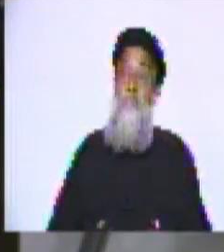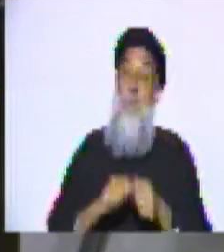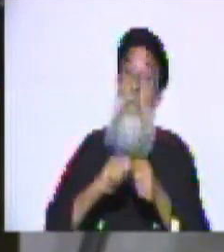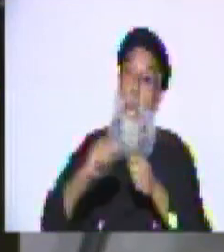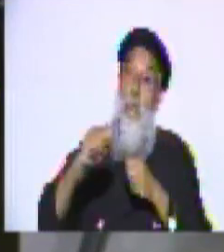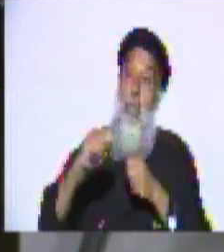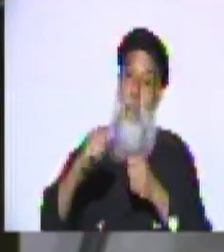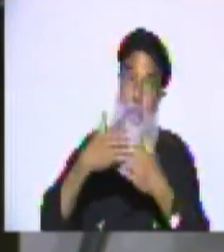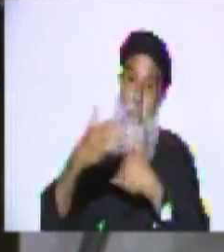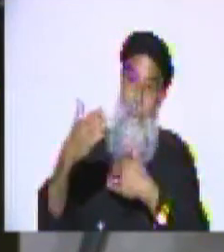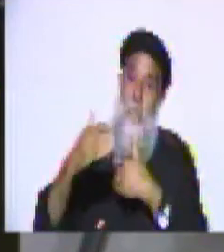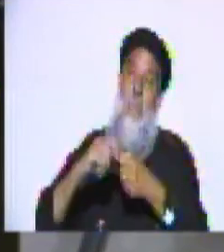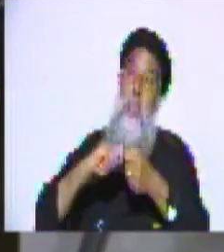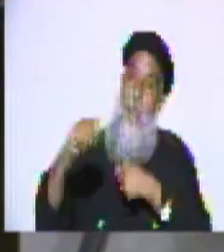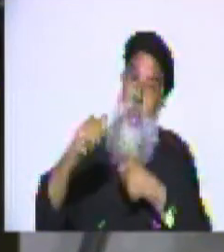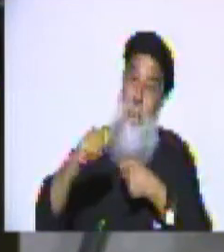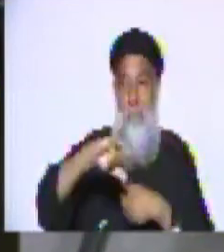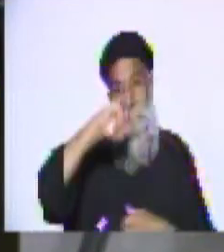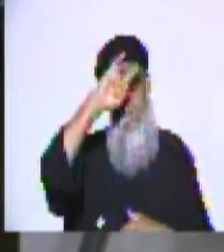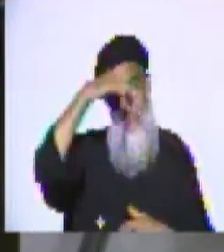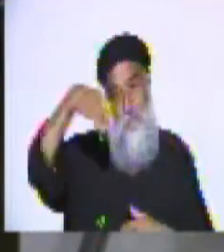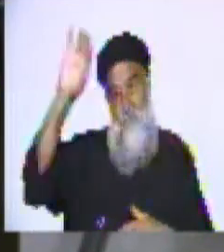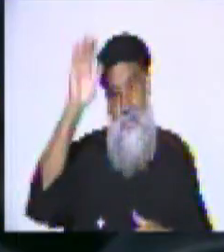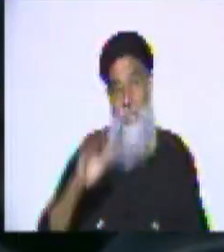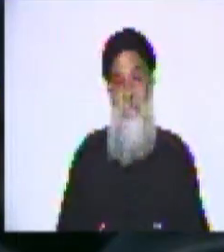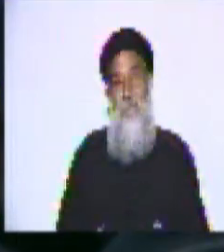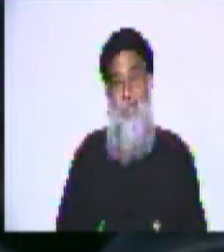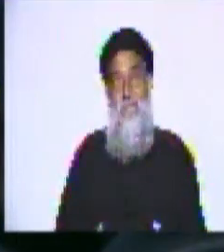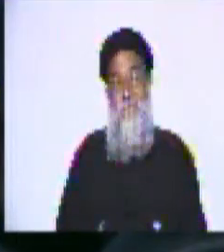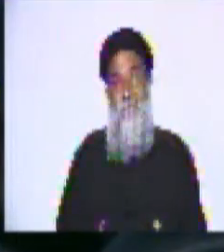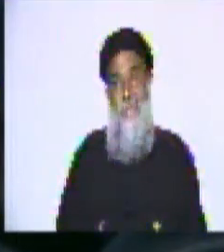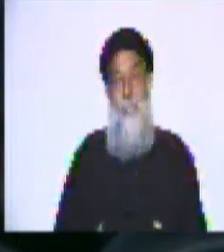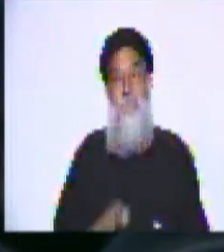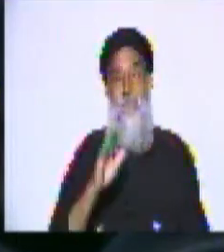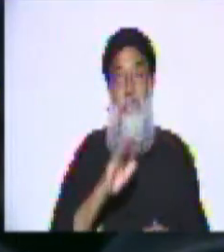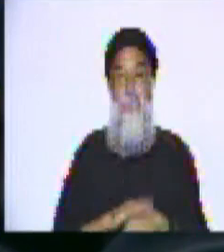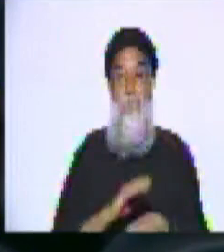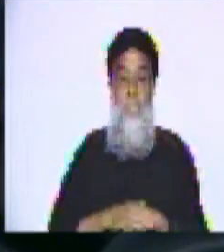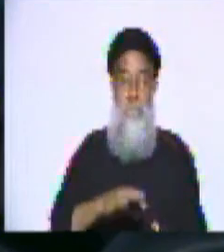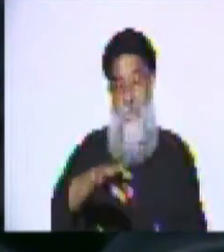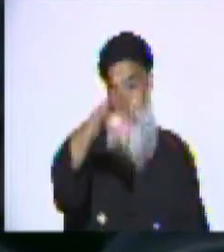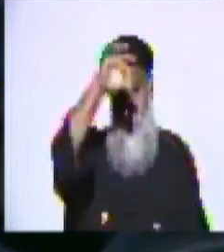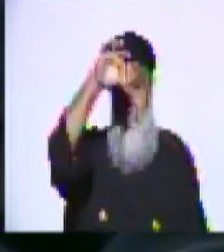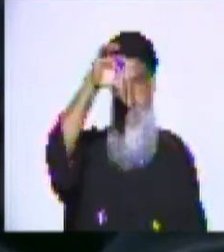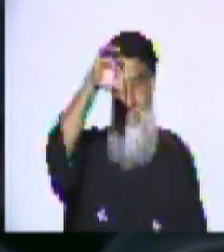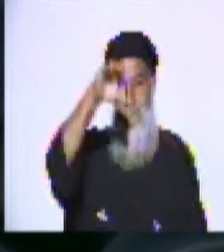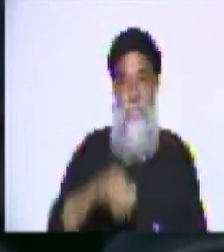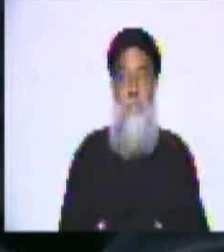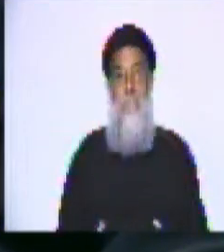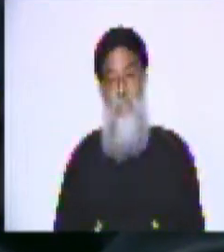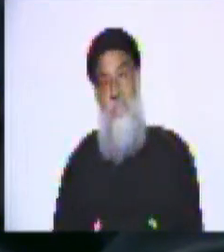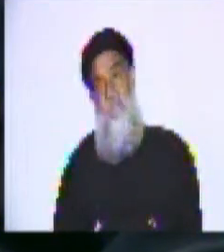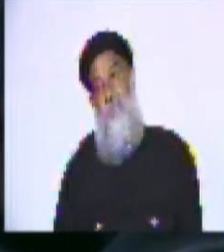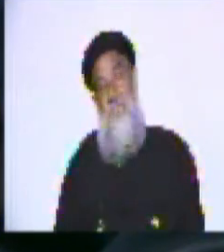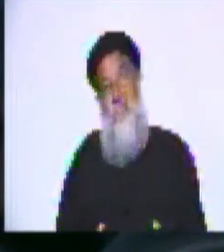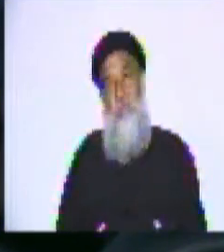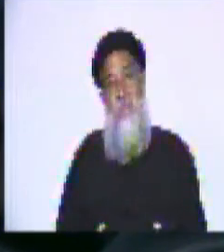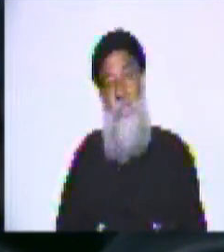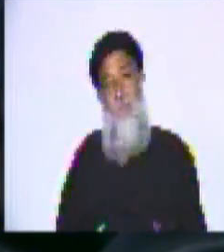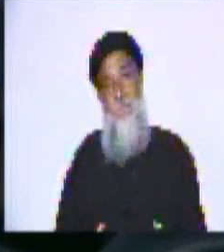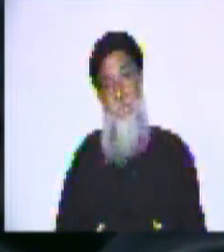ازاي؟ فدي مشكلة. الاختيار هنا يخص الخدمة يعني. أيوة. ليس أنتم اخترتموني، بل أنا